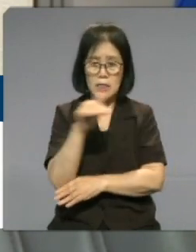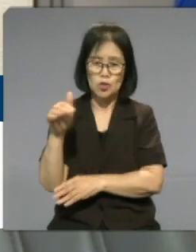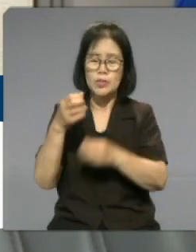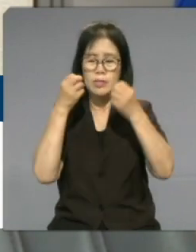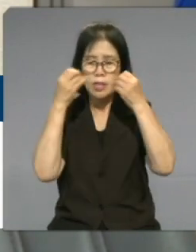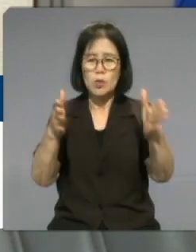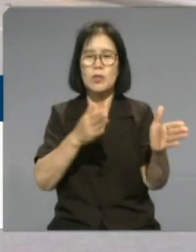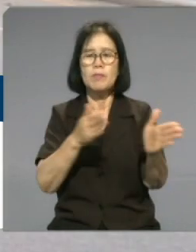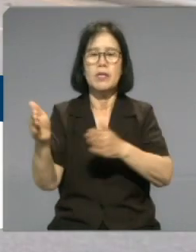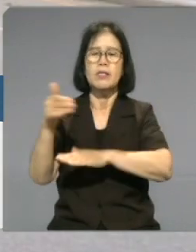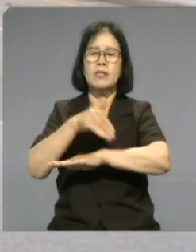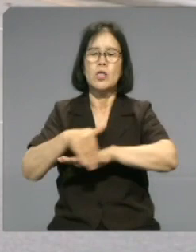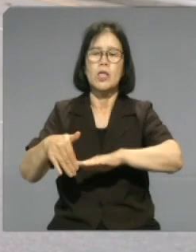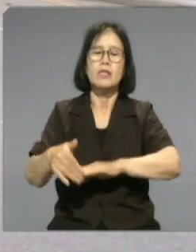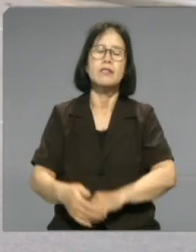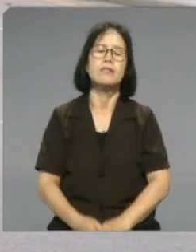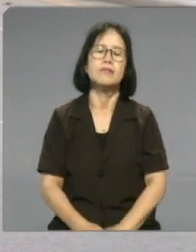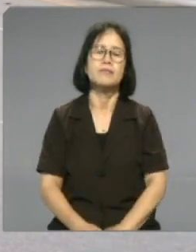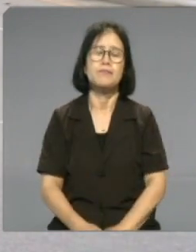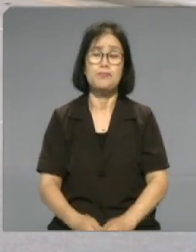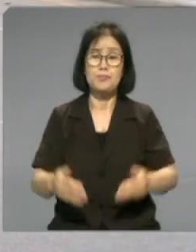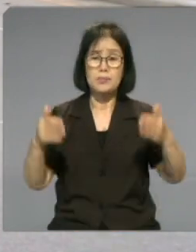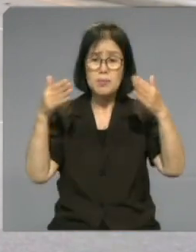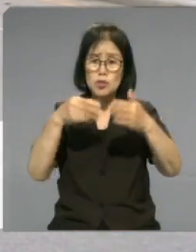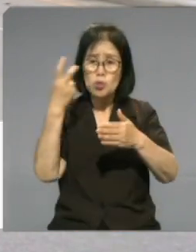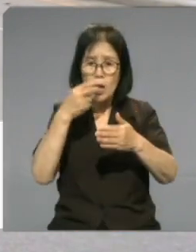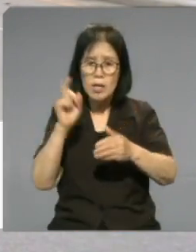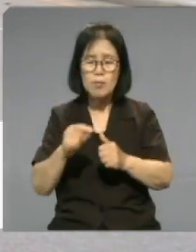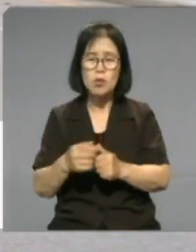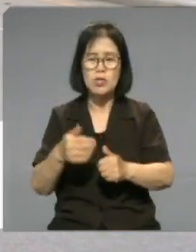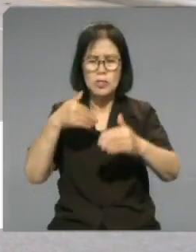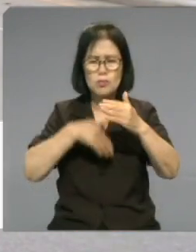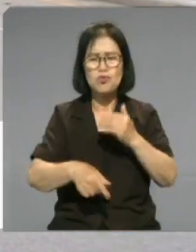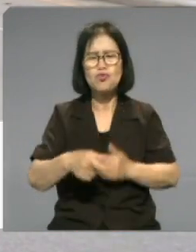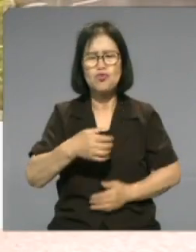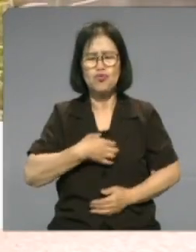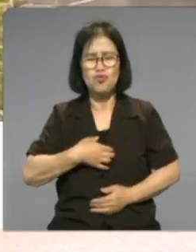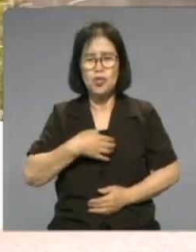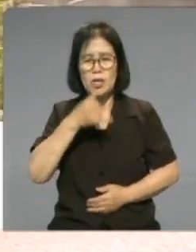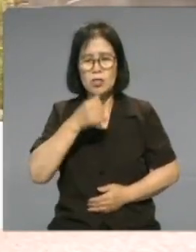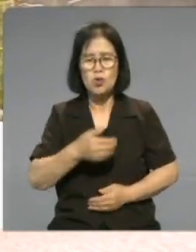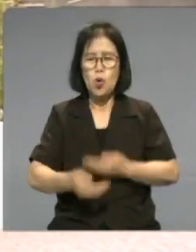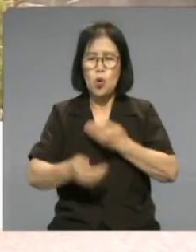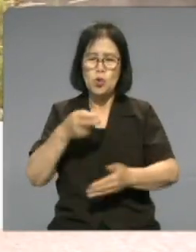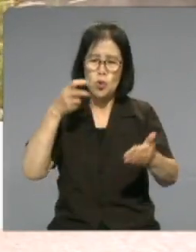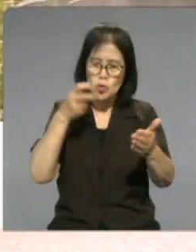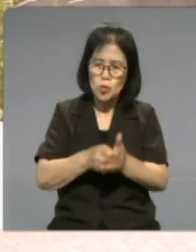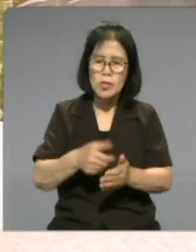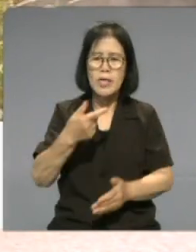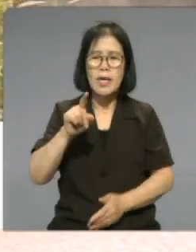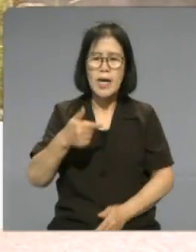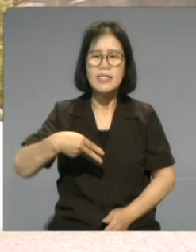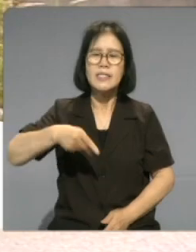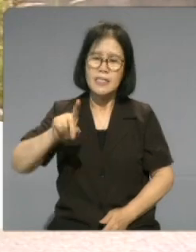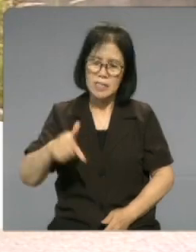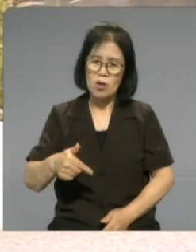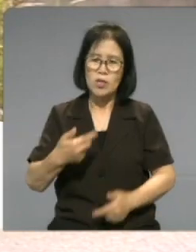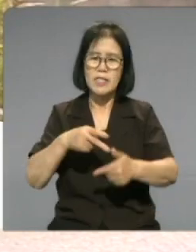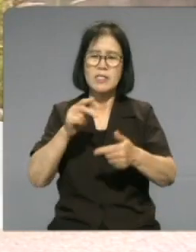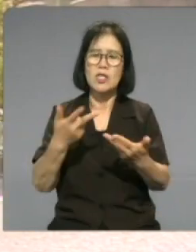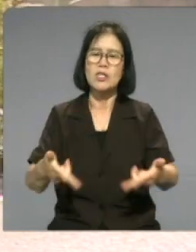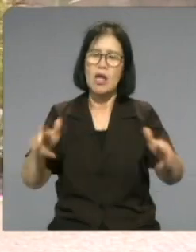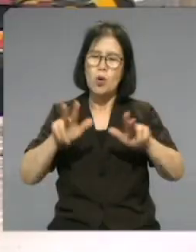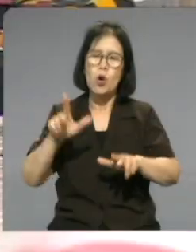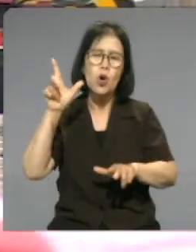새롭게 마련할 계획입니다. 집중 관리 대상은 침수 우려가 있는 고속종점, 간석, 인천대공원, 송내